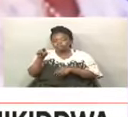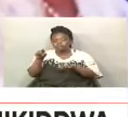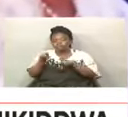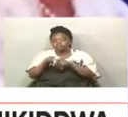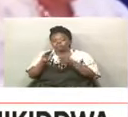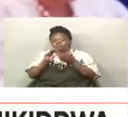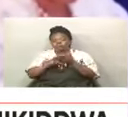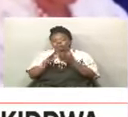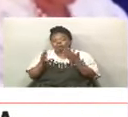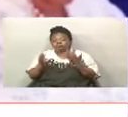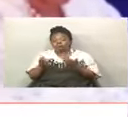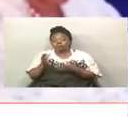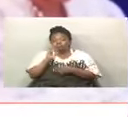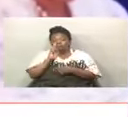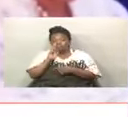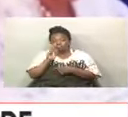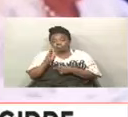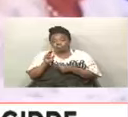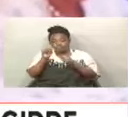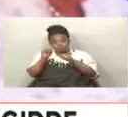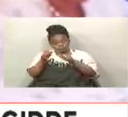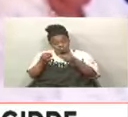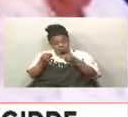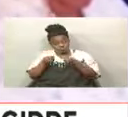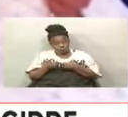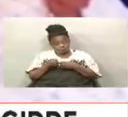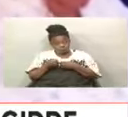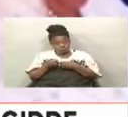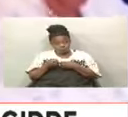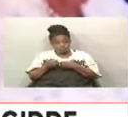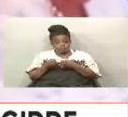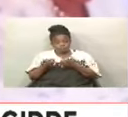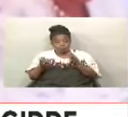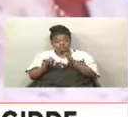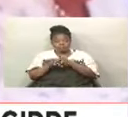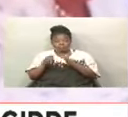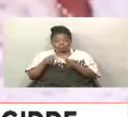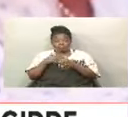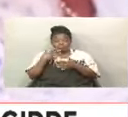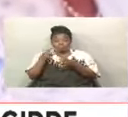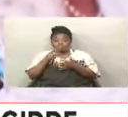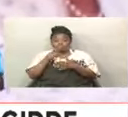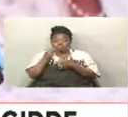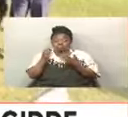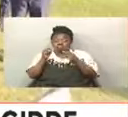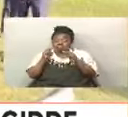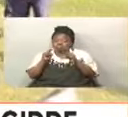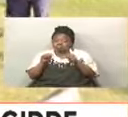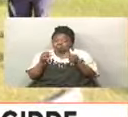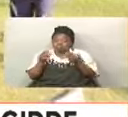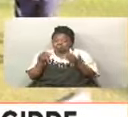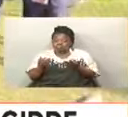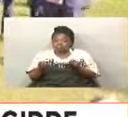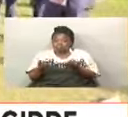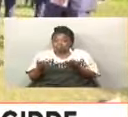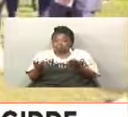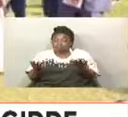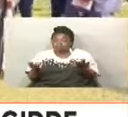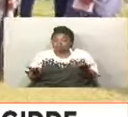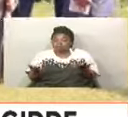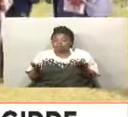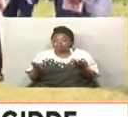mahali tubayire bakumpeero bwakaiso omusaijja wange tayeganya mulimo muleku Reverend